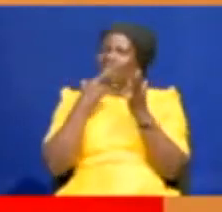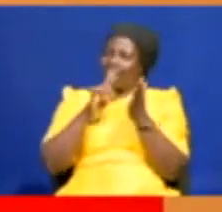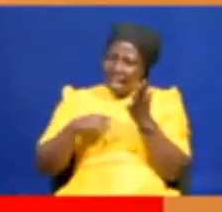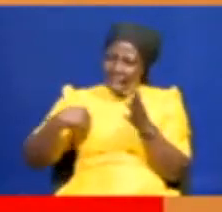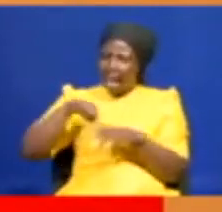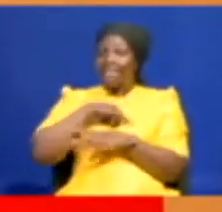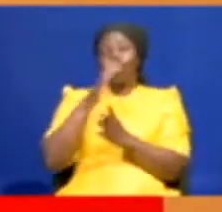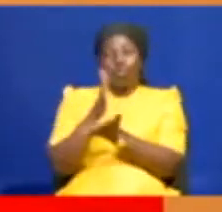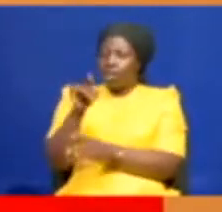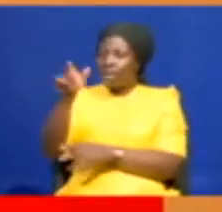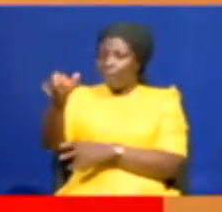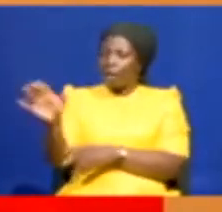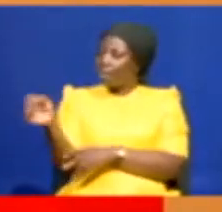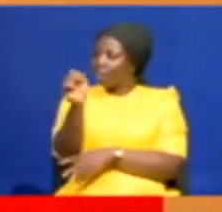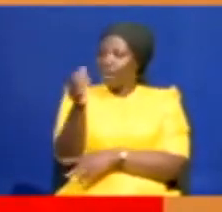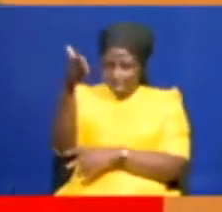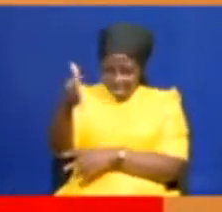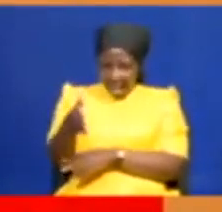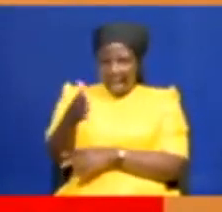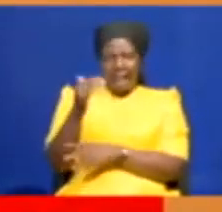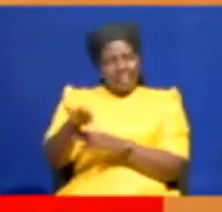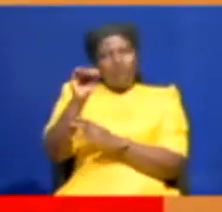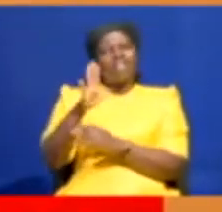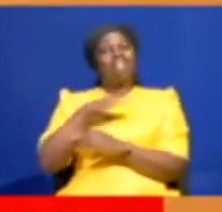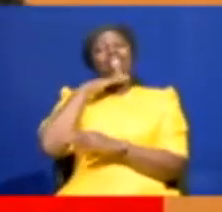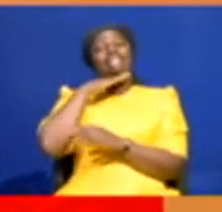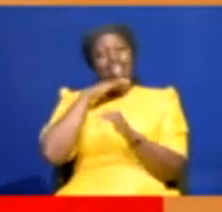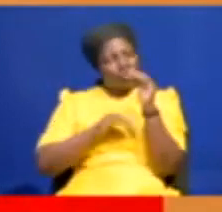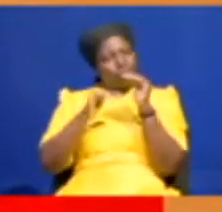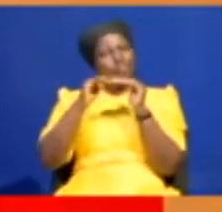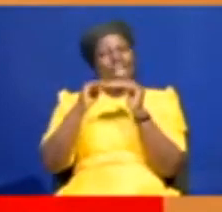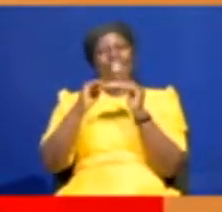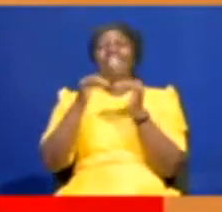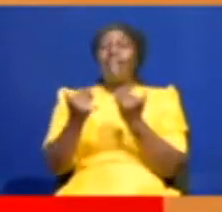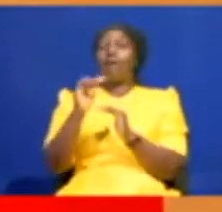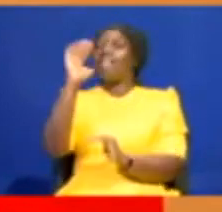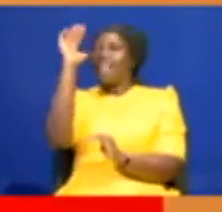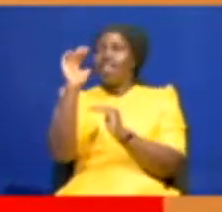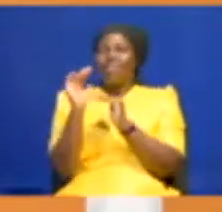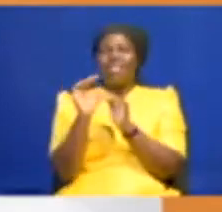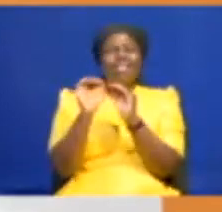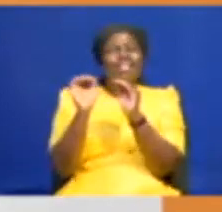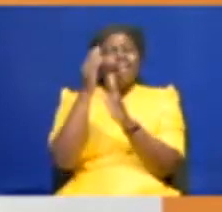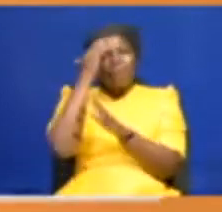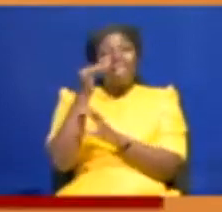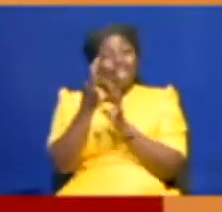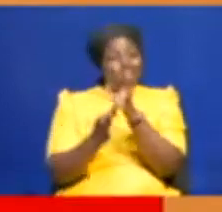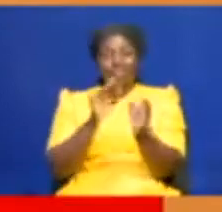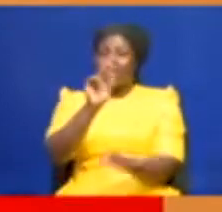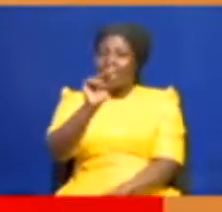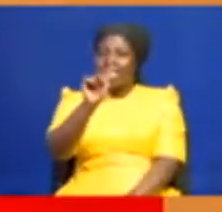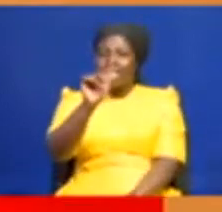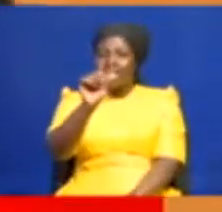watu maafa iko hapa, mbona hayarudi chini? Ama kama NTSA haiwezi kufanya kazi, manake sisi